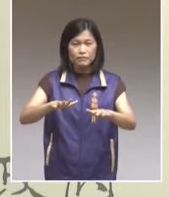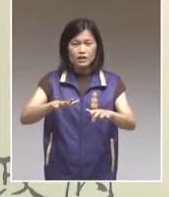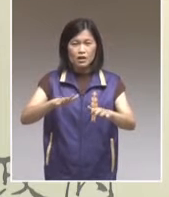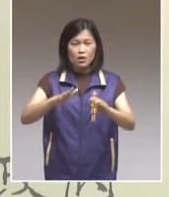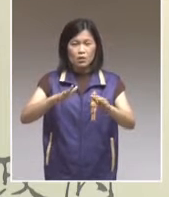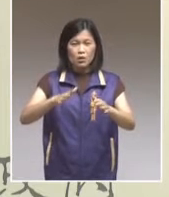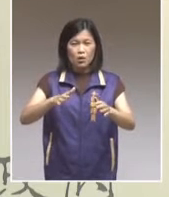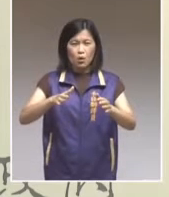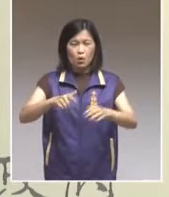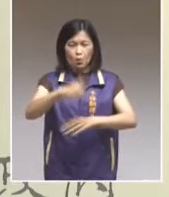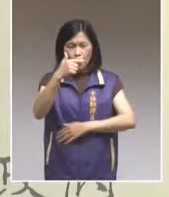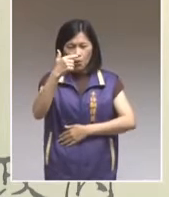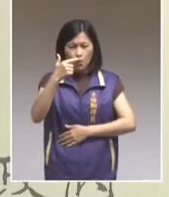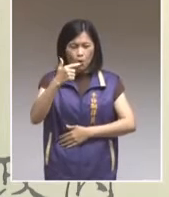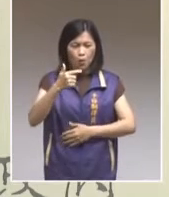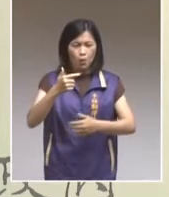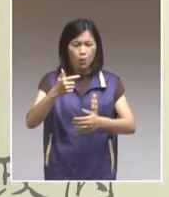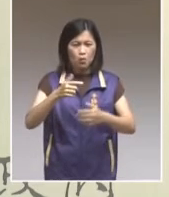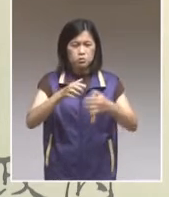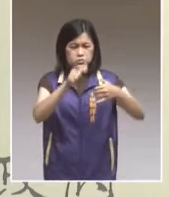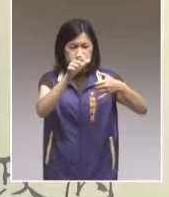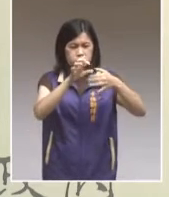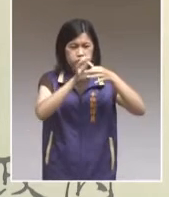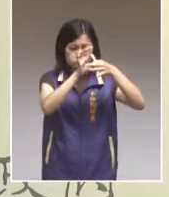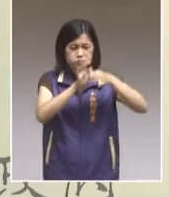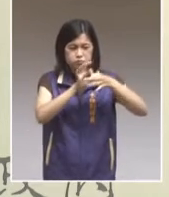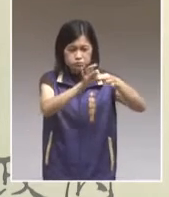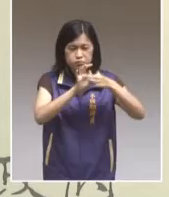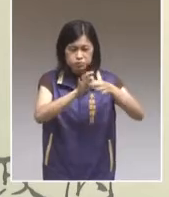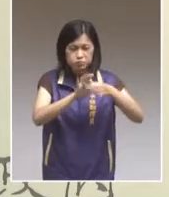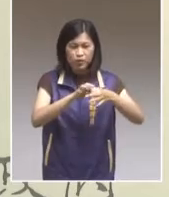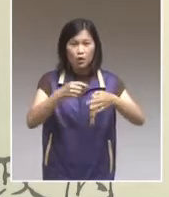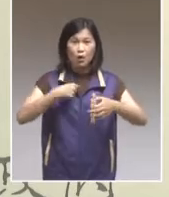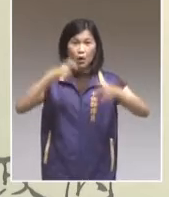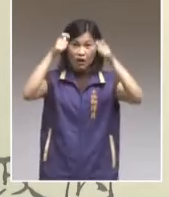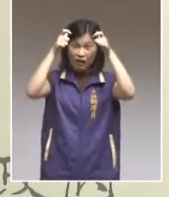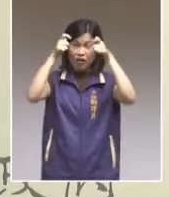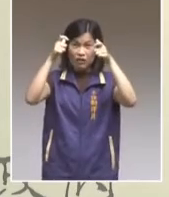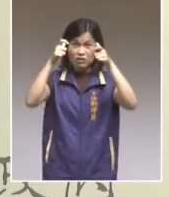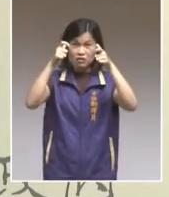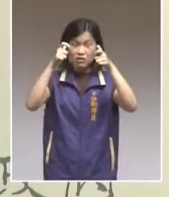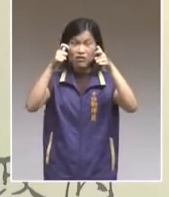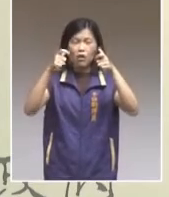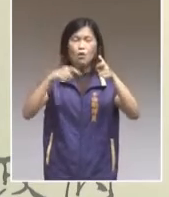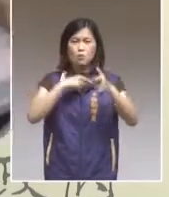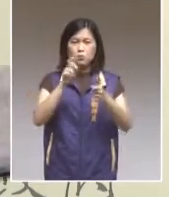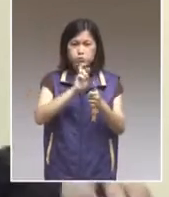些个案哈，有一些联系。那当然，这是我们高雄的子弟，我们也会善尽照顾的义务。